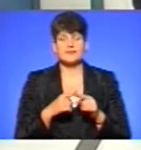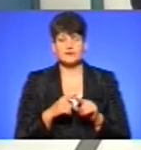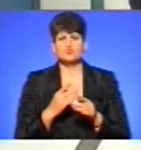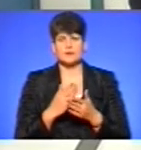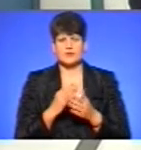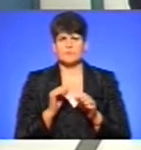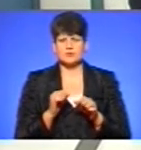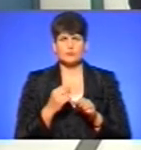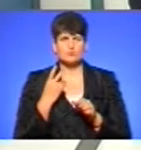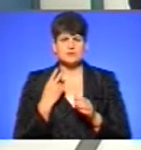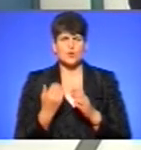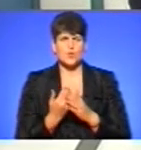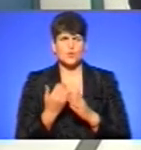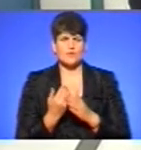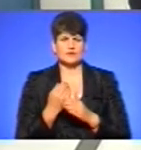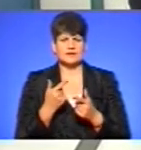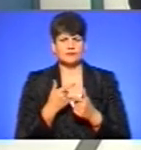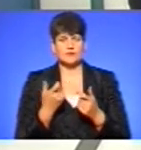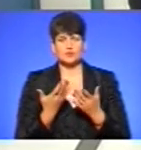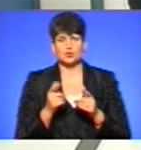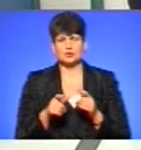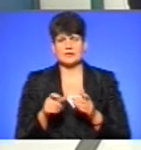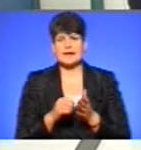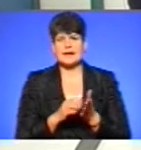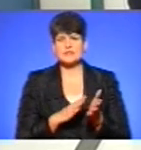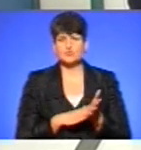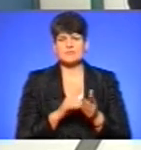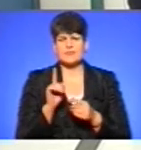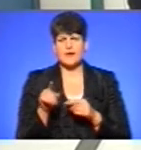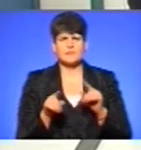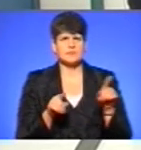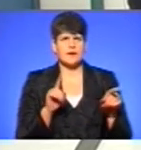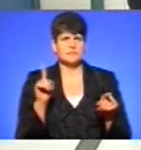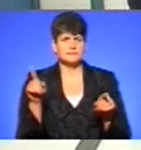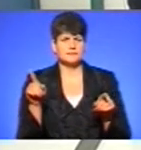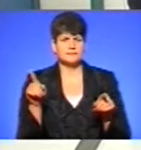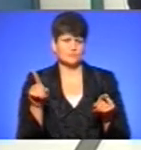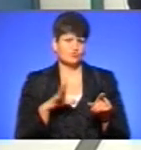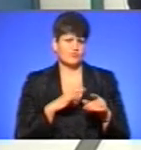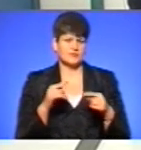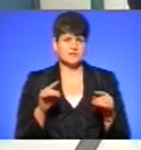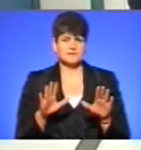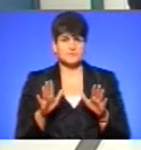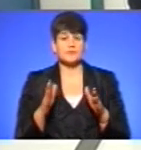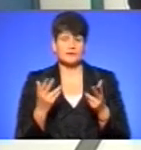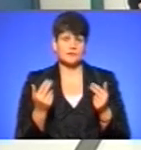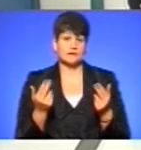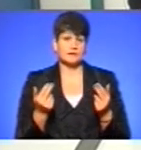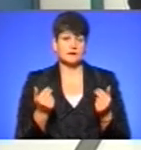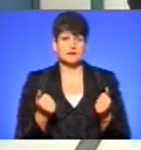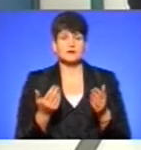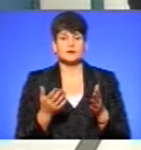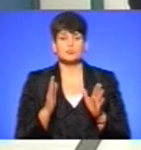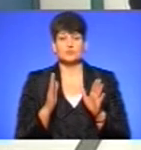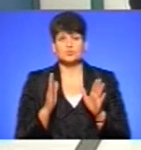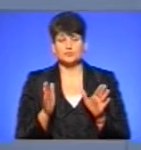можливість постійно оновлювати інформацію? Наприклад, якщо людина реєструється то там, ну, всякі бувають випадки. Змінюють, так.